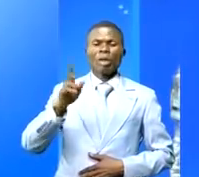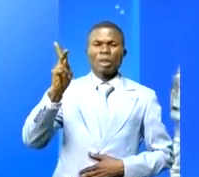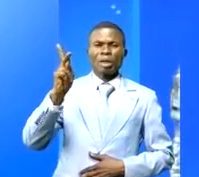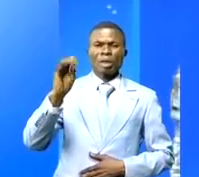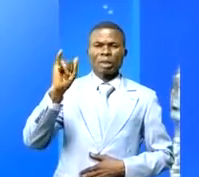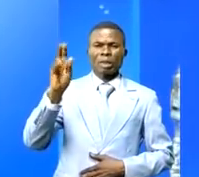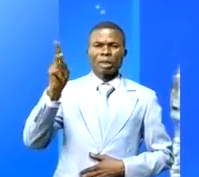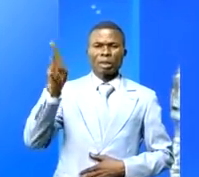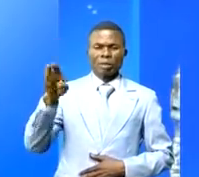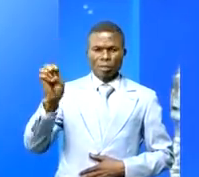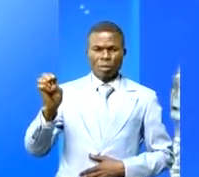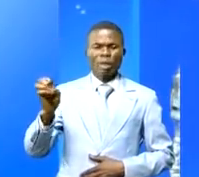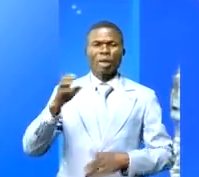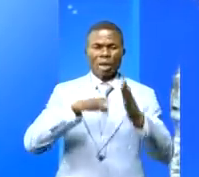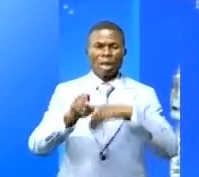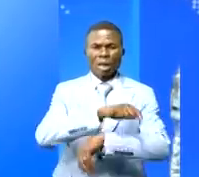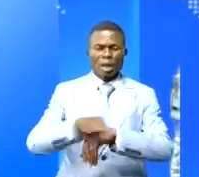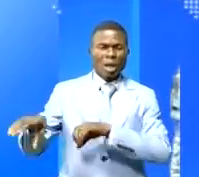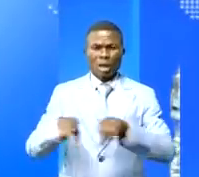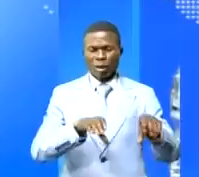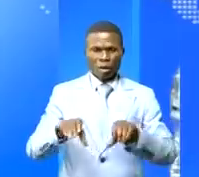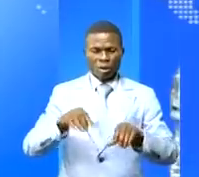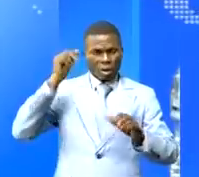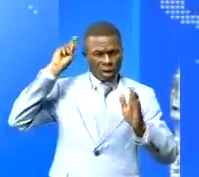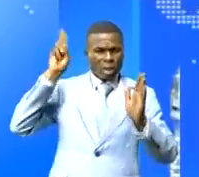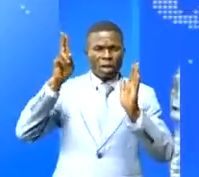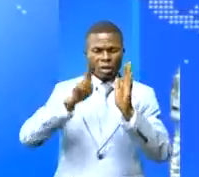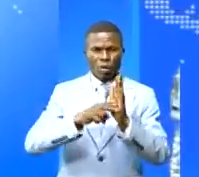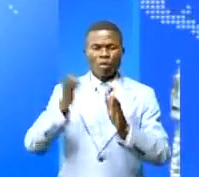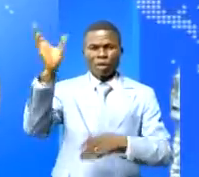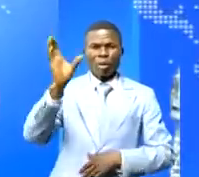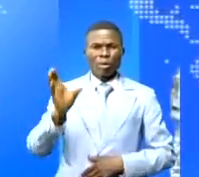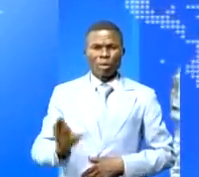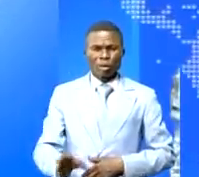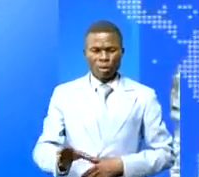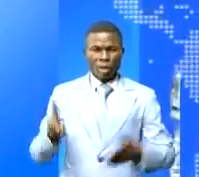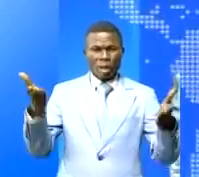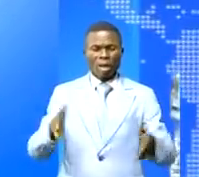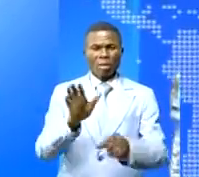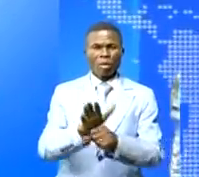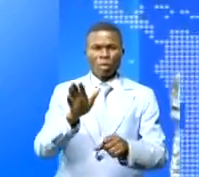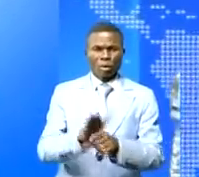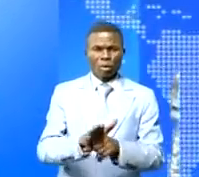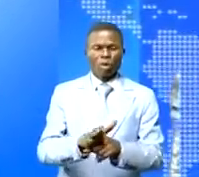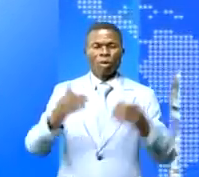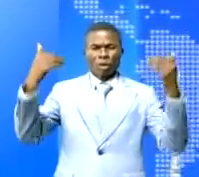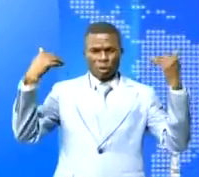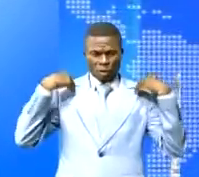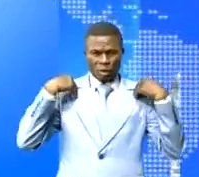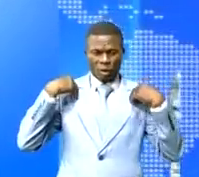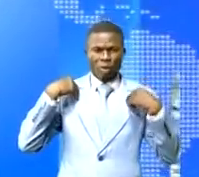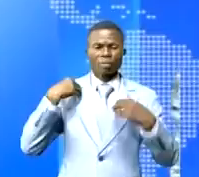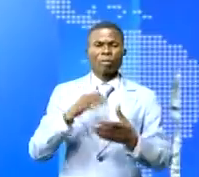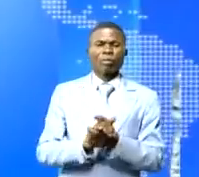été installé. La cérémonie a été présidée par le gouverneur du Congo central en présence de plusieurs autorités du